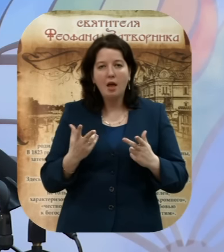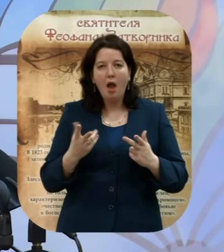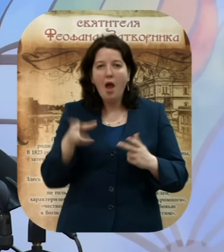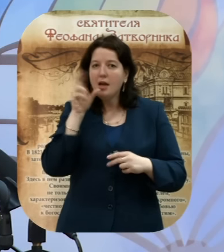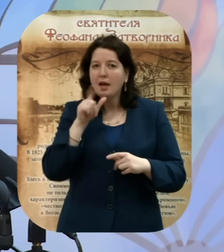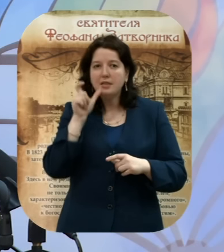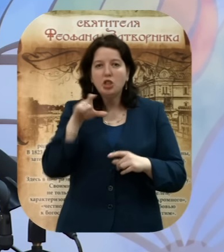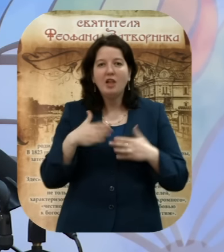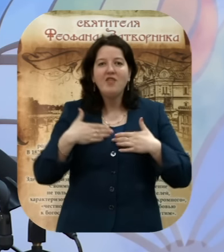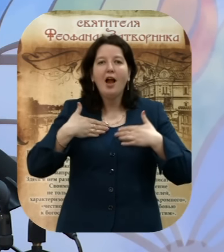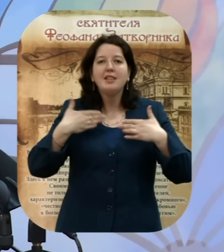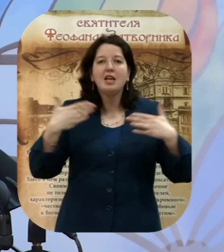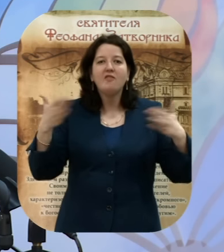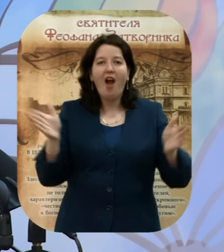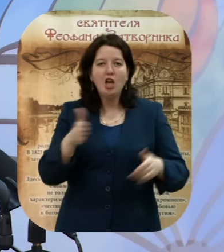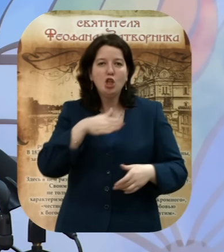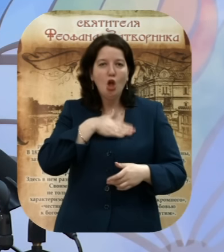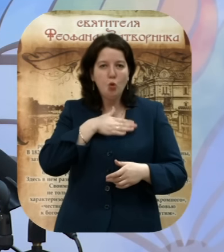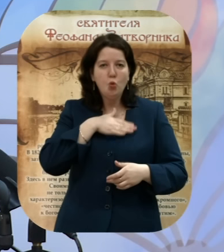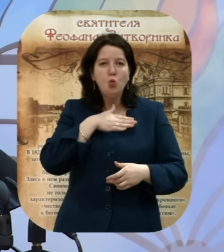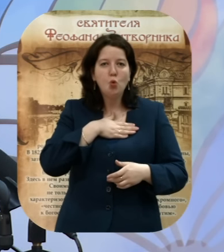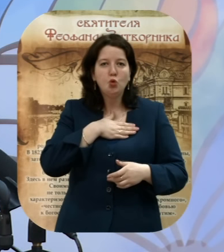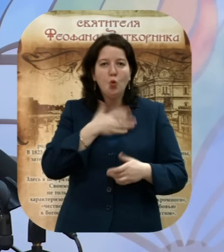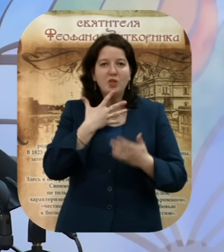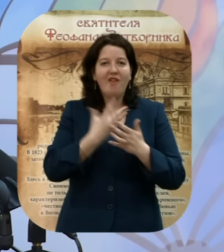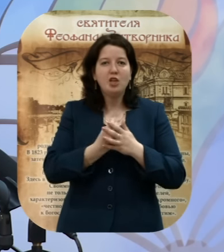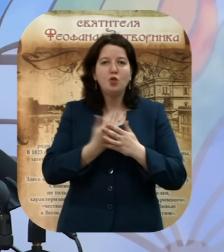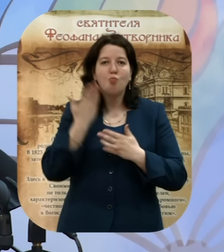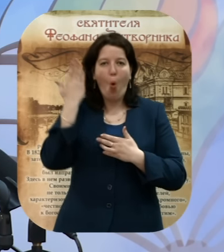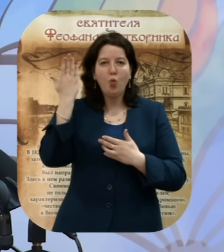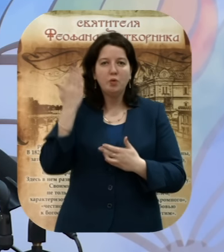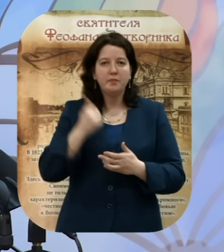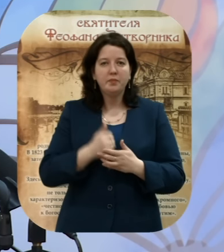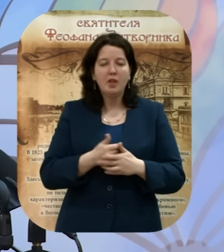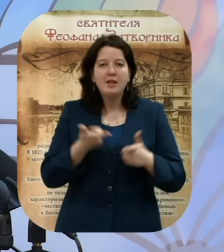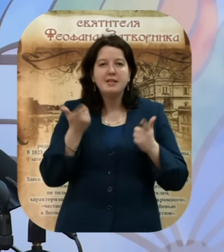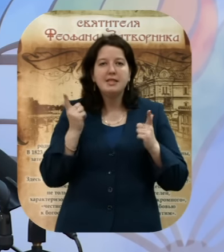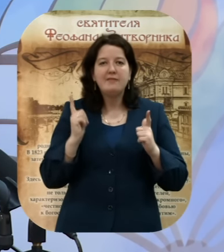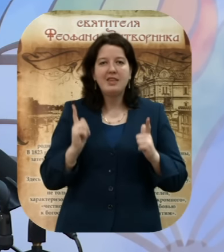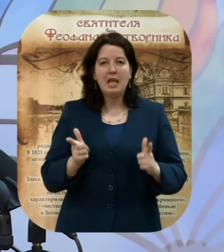мы открываем душу свою Богу,